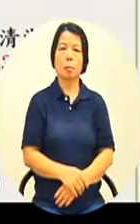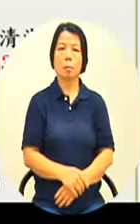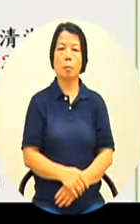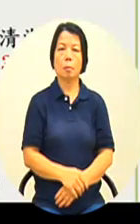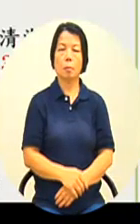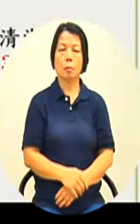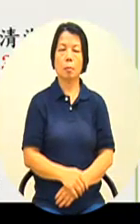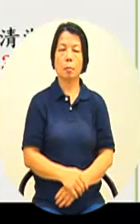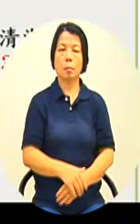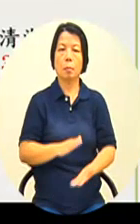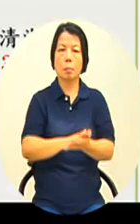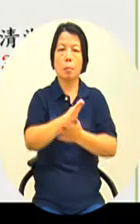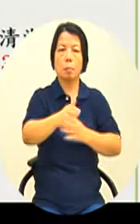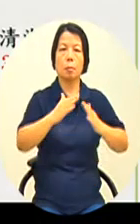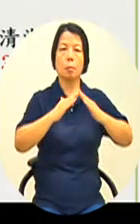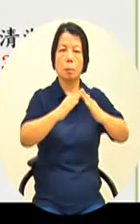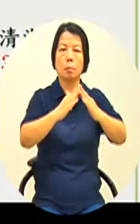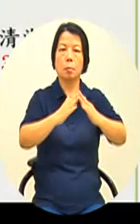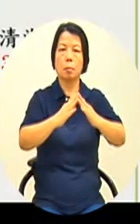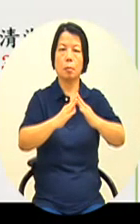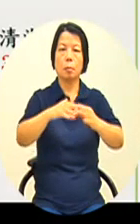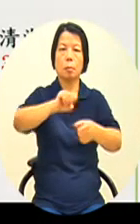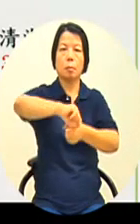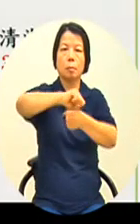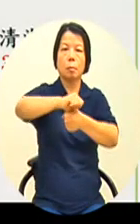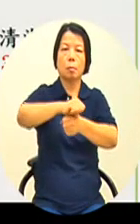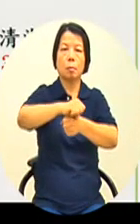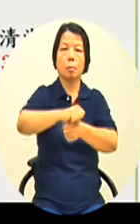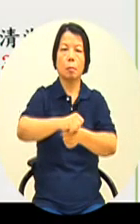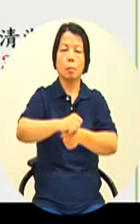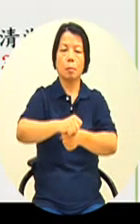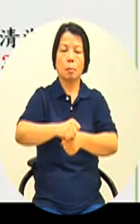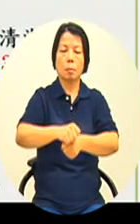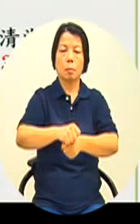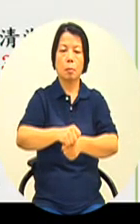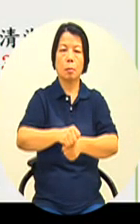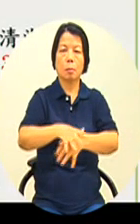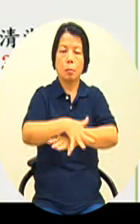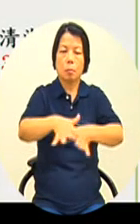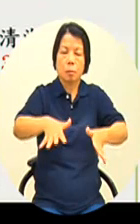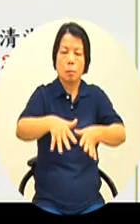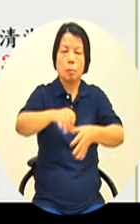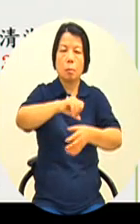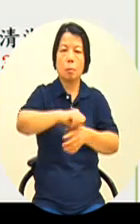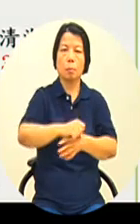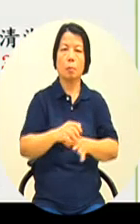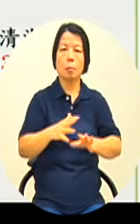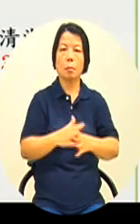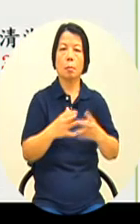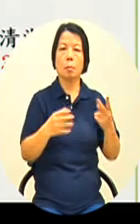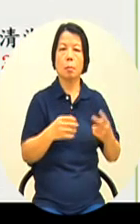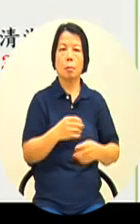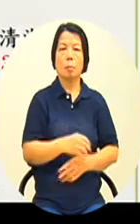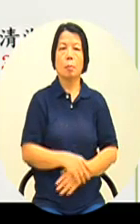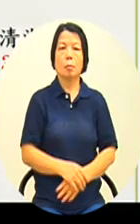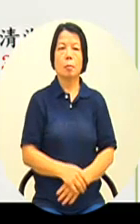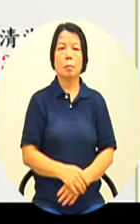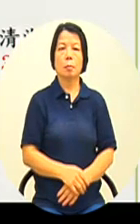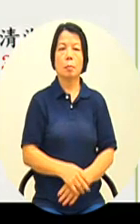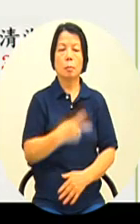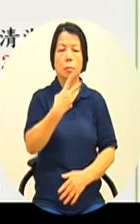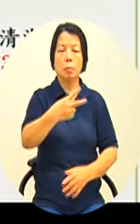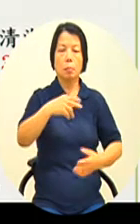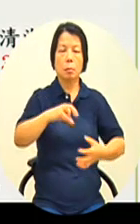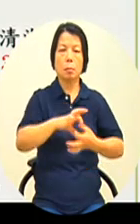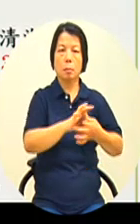未来都会延伸的这个环线电力一环及二零七的哈，二零七啊，